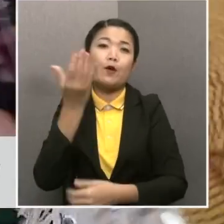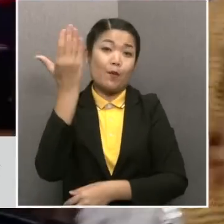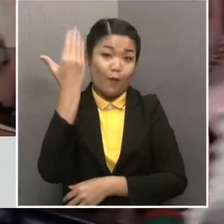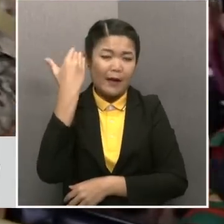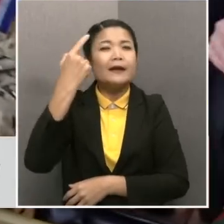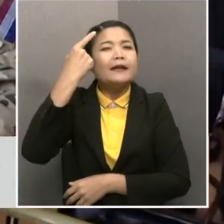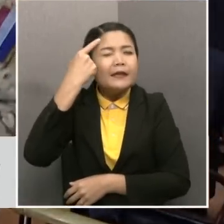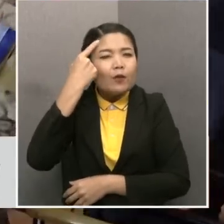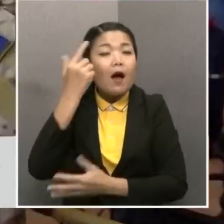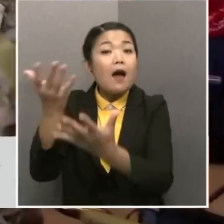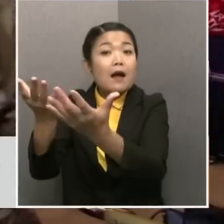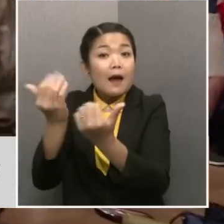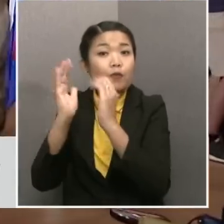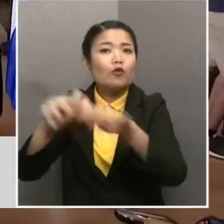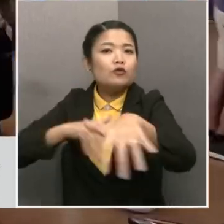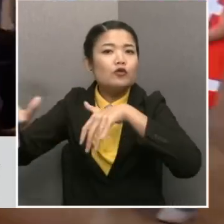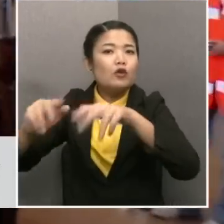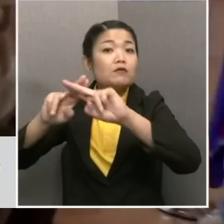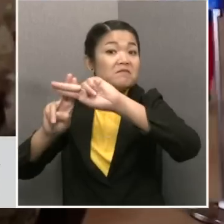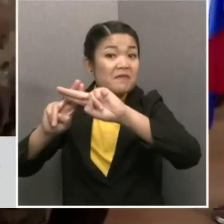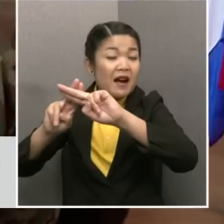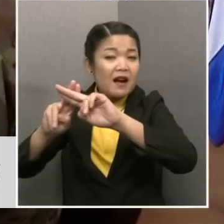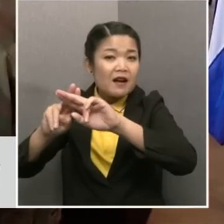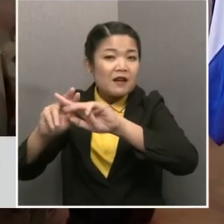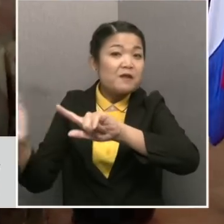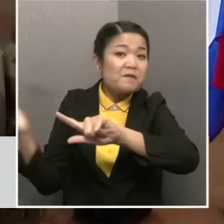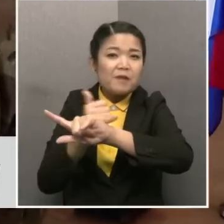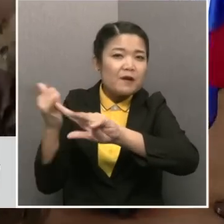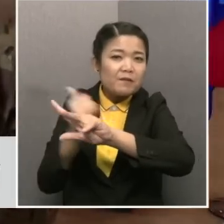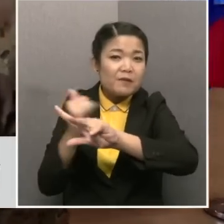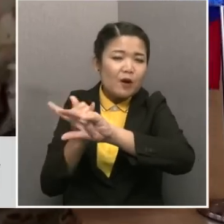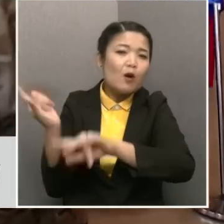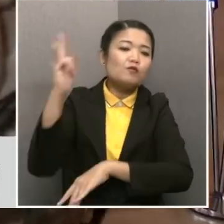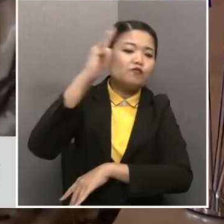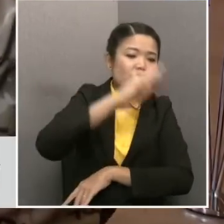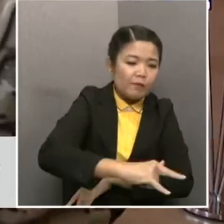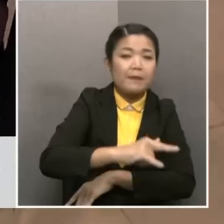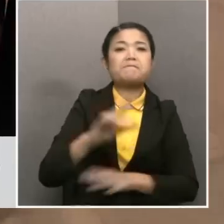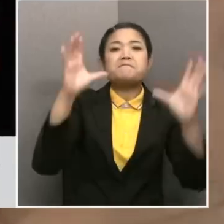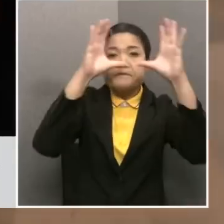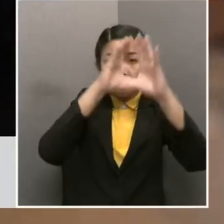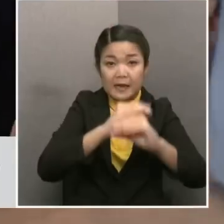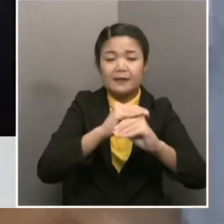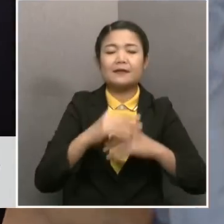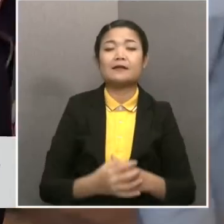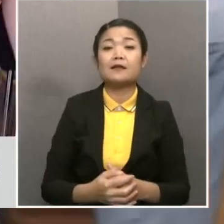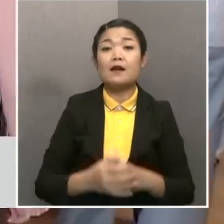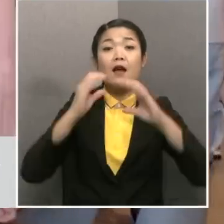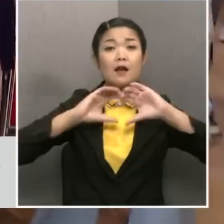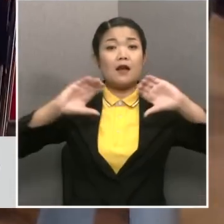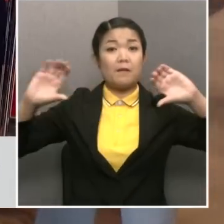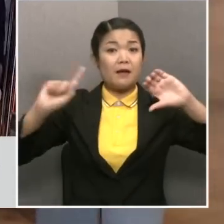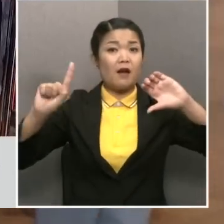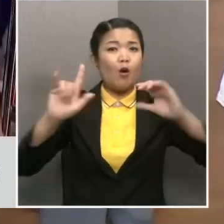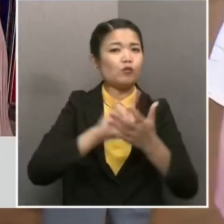และคาดว่าจะรับชาวดัตช์ออกจากอิสราเอลกลับถึงเนเธอร์แลนด์ในค่ำวันเดียวกันนอกเหนือไปจากนั้นรัฐบาลยังคงส่งเ